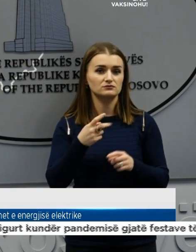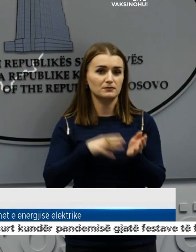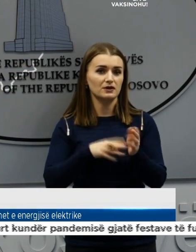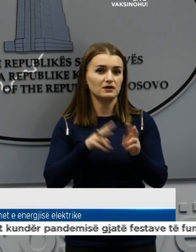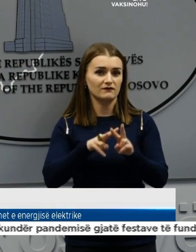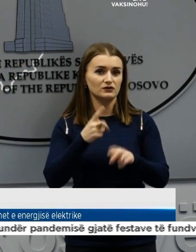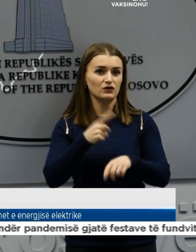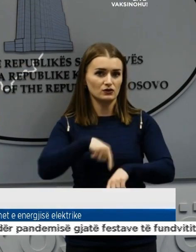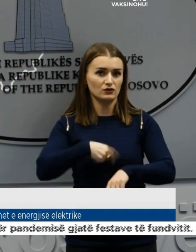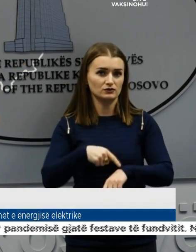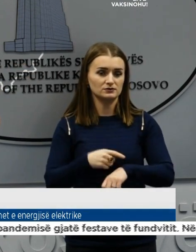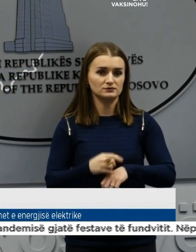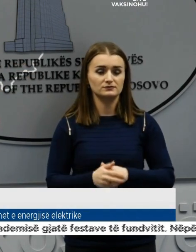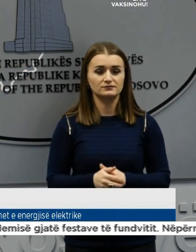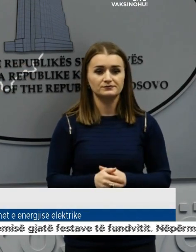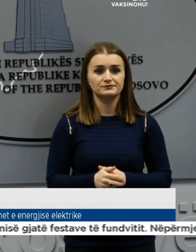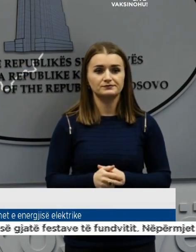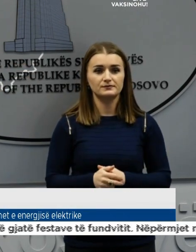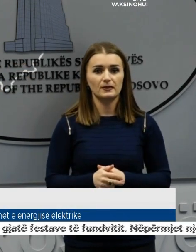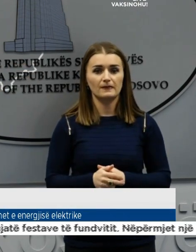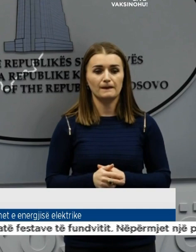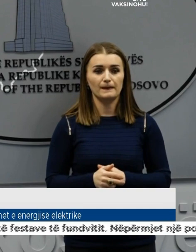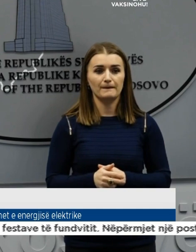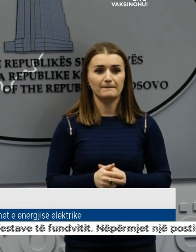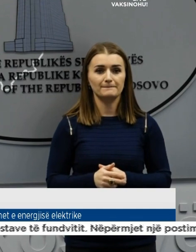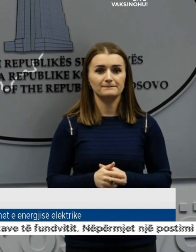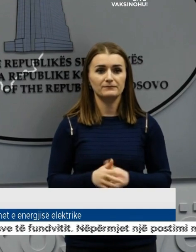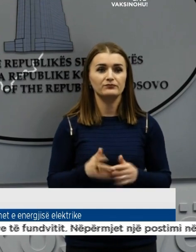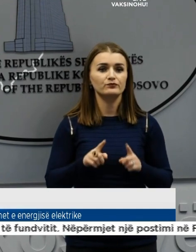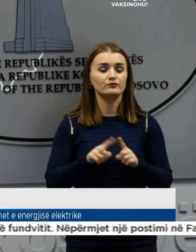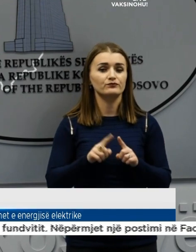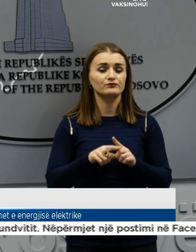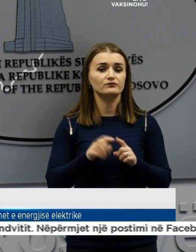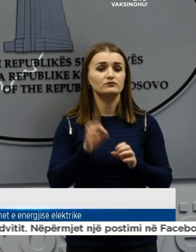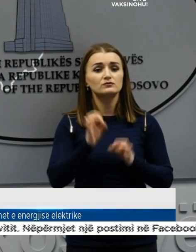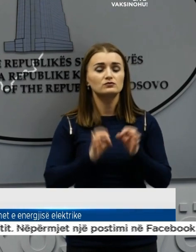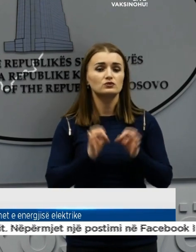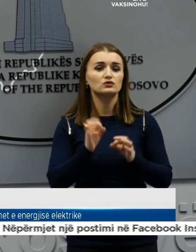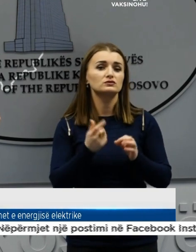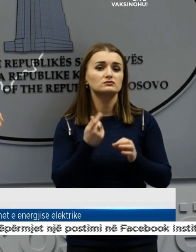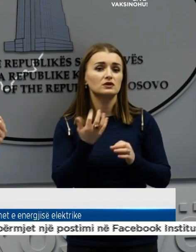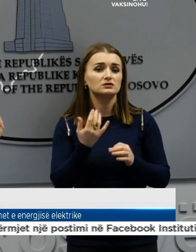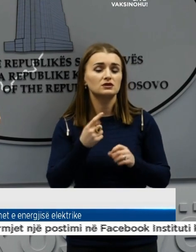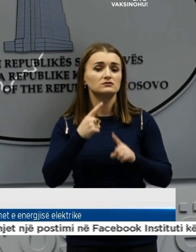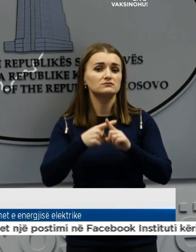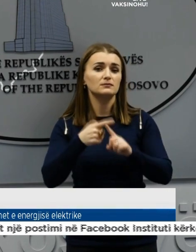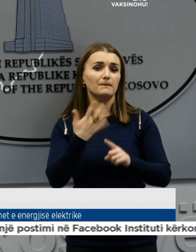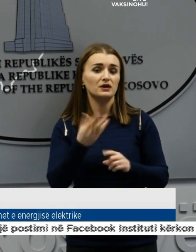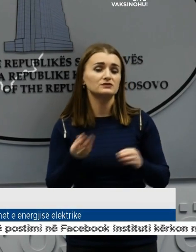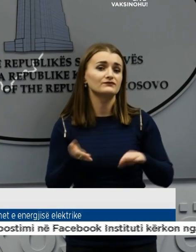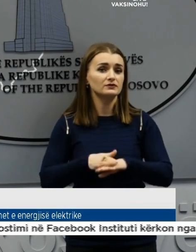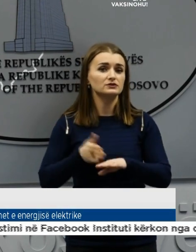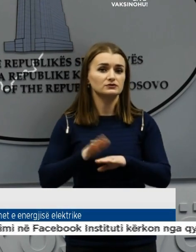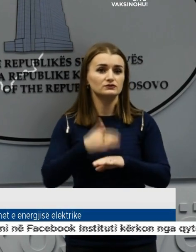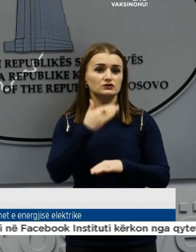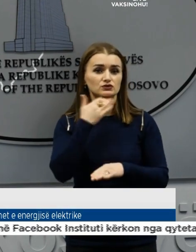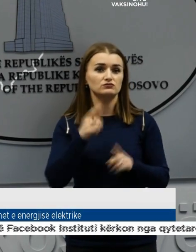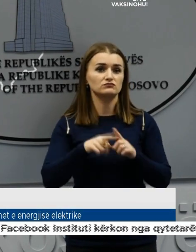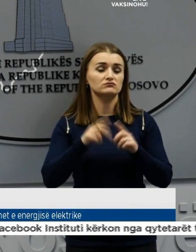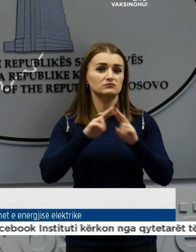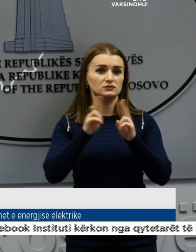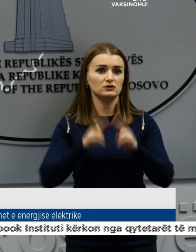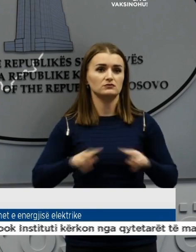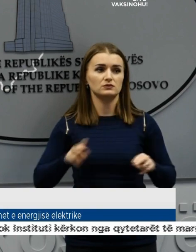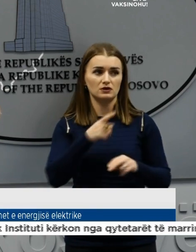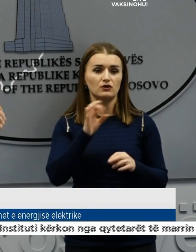thënë kemi pas një çmim 5 fish më të lartë se sa çmimi normal i energjisë elektrike në bursën të kontare e UPEX.